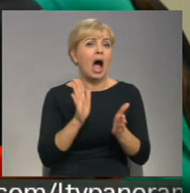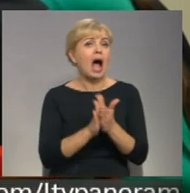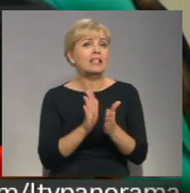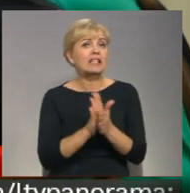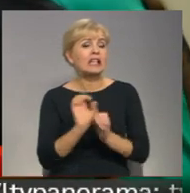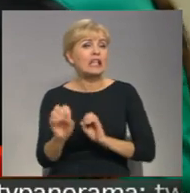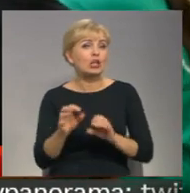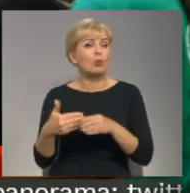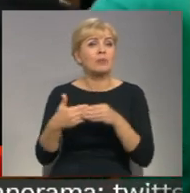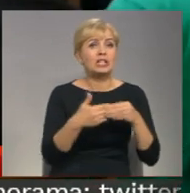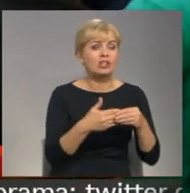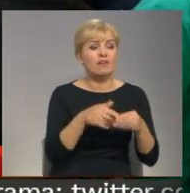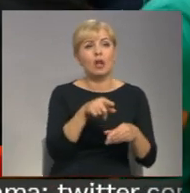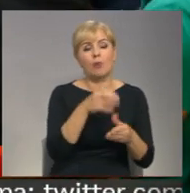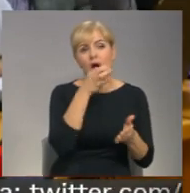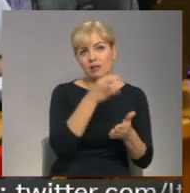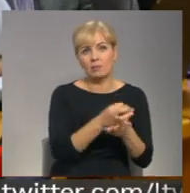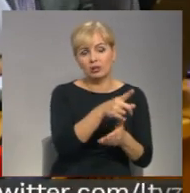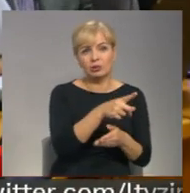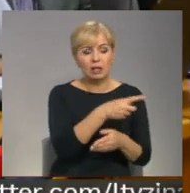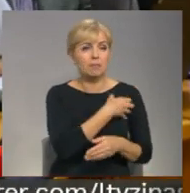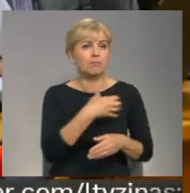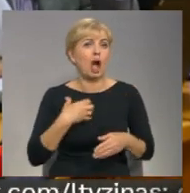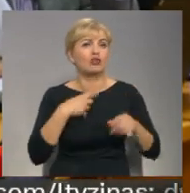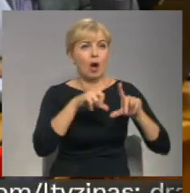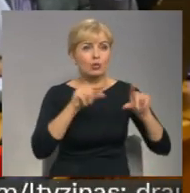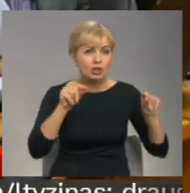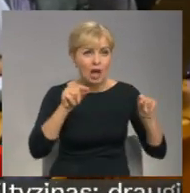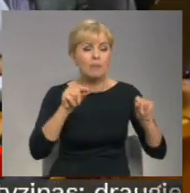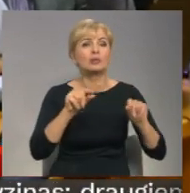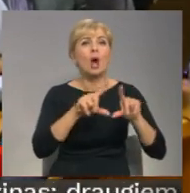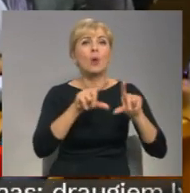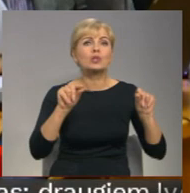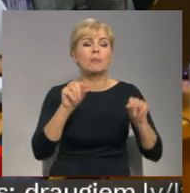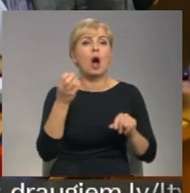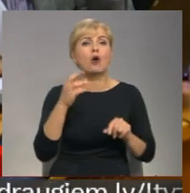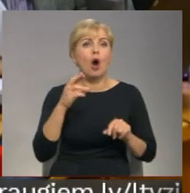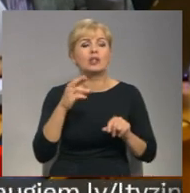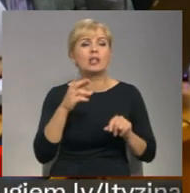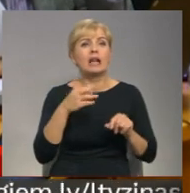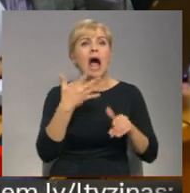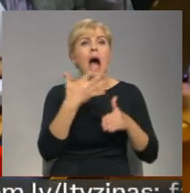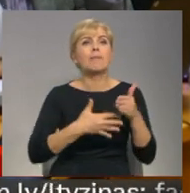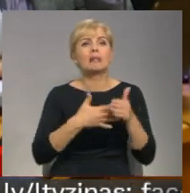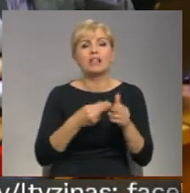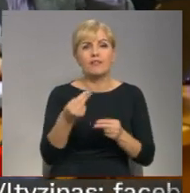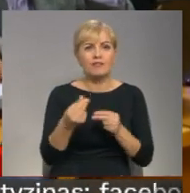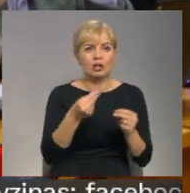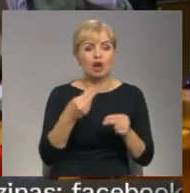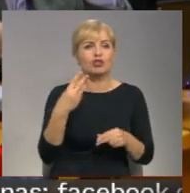turpmāk nodarbotos pašvaldības uzņēmums. Balstoties uz SIA konsorts veiktajiem finanšu aprēķiniem, kas